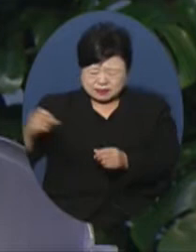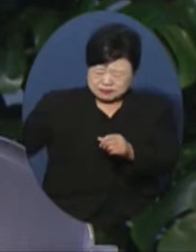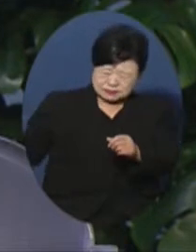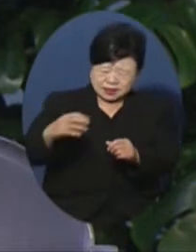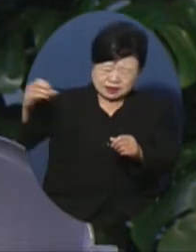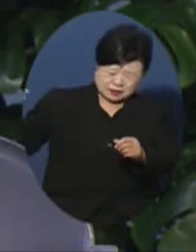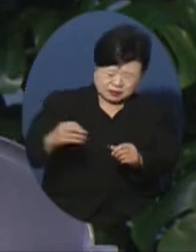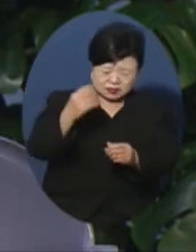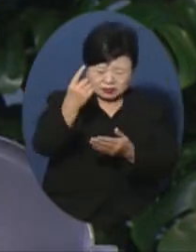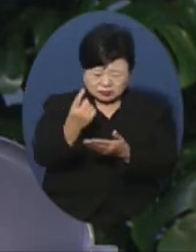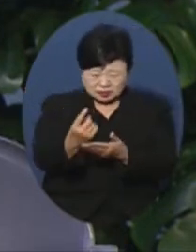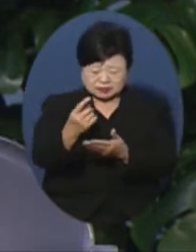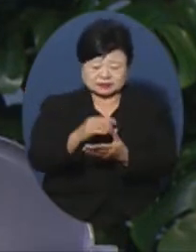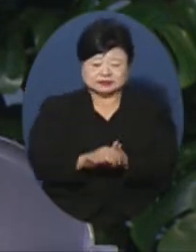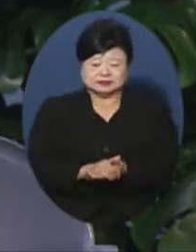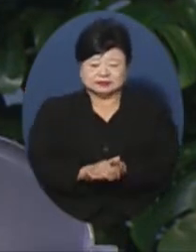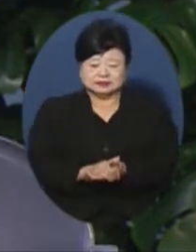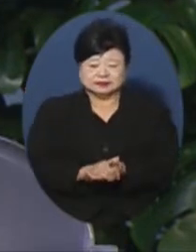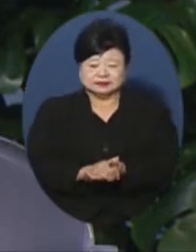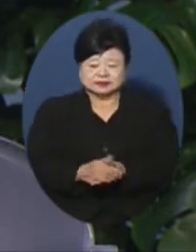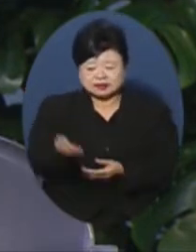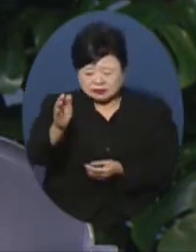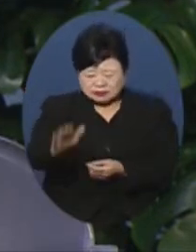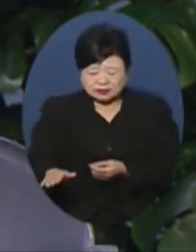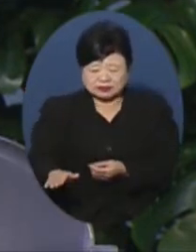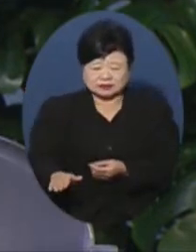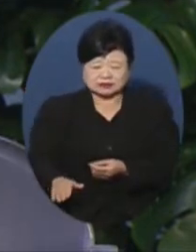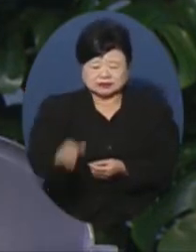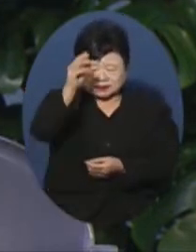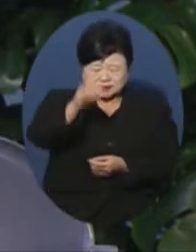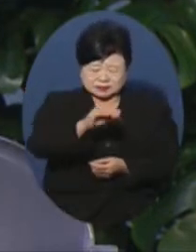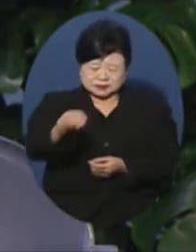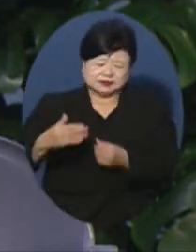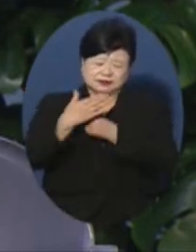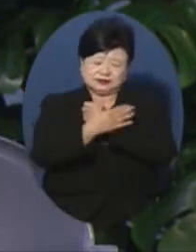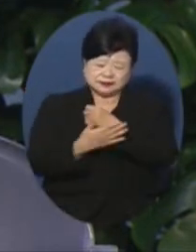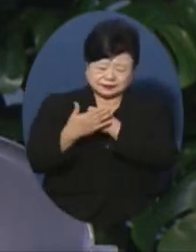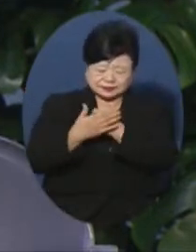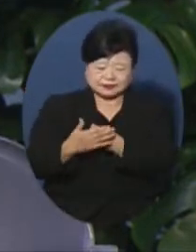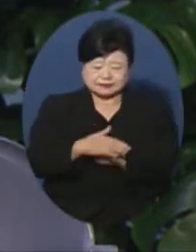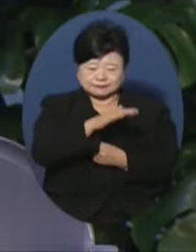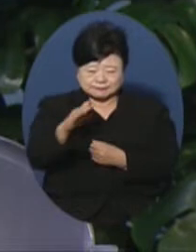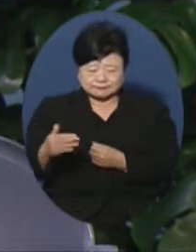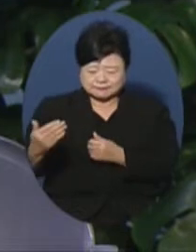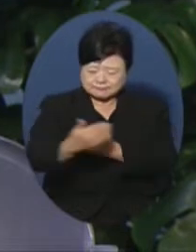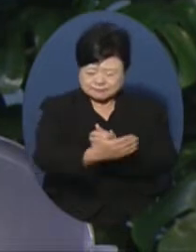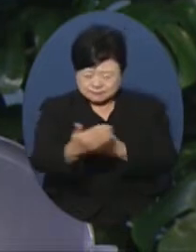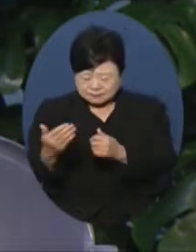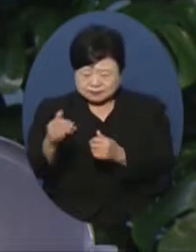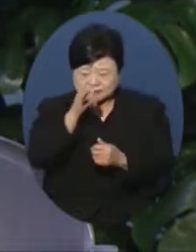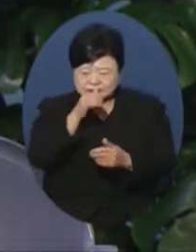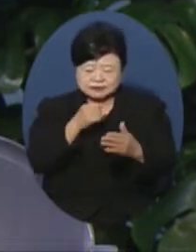파도가 밀려오고 있습니다. 하지만 십자가의 은혜가 우리를